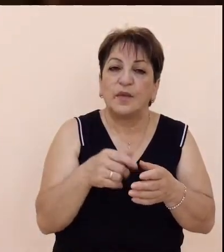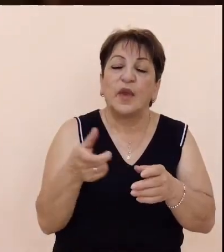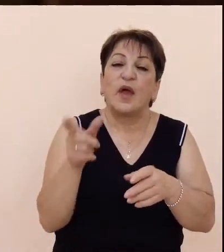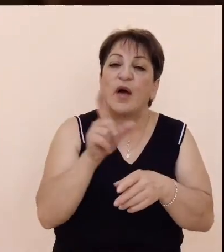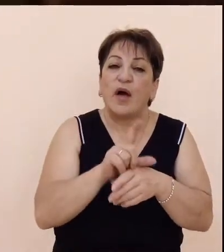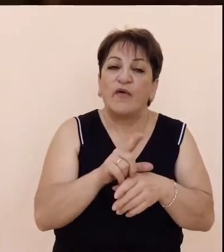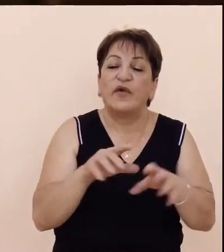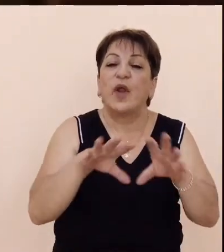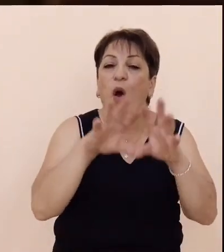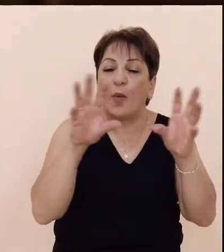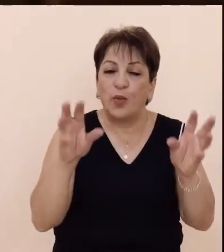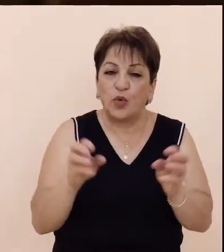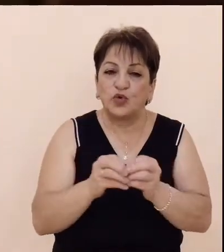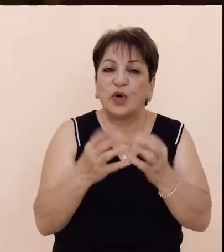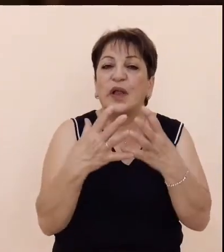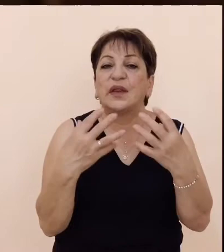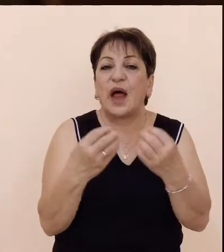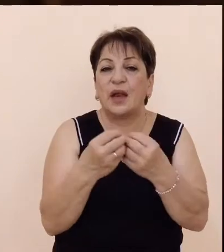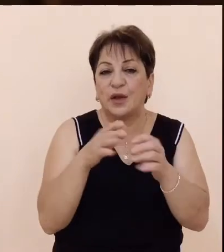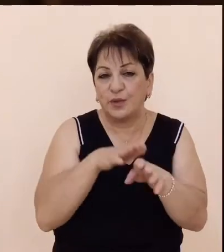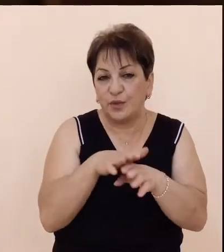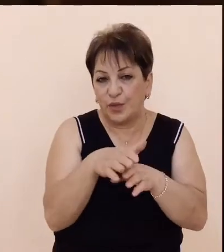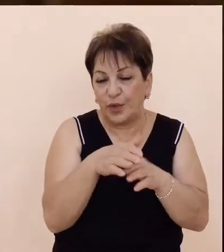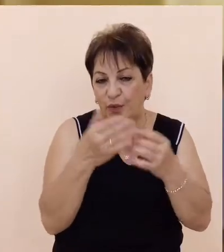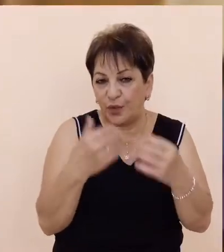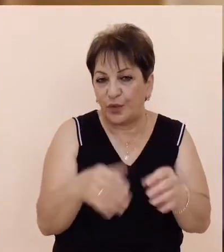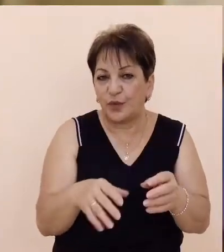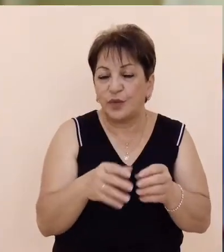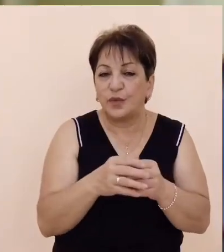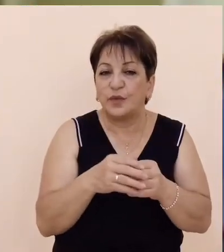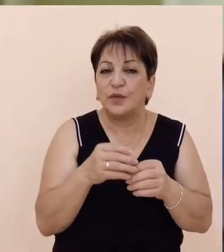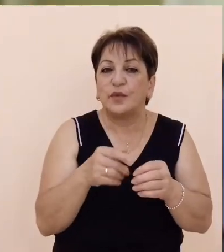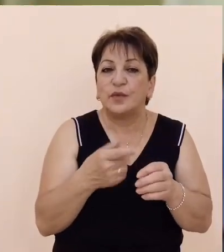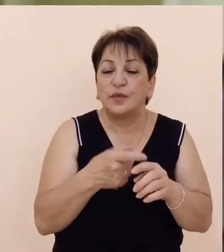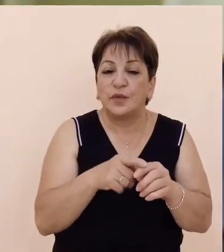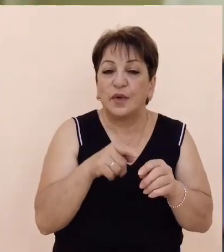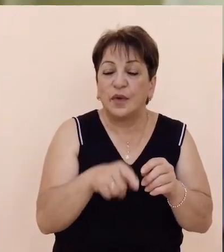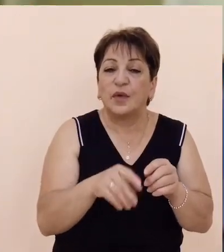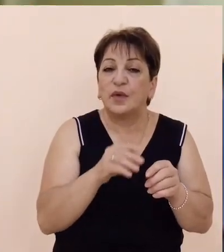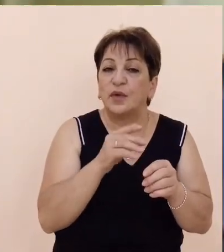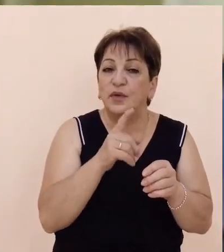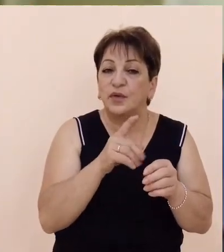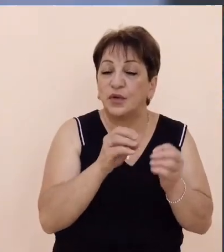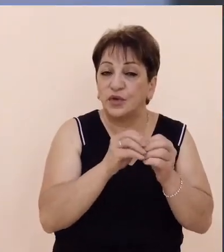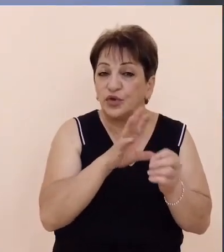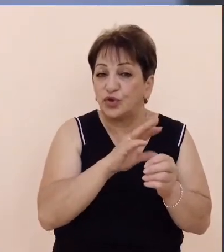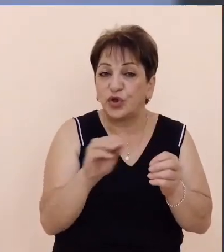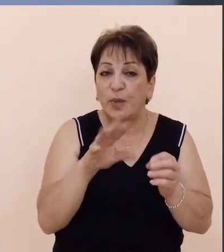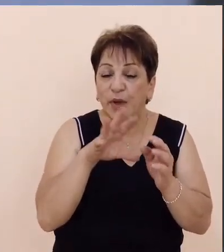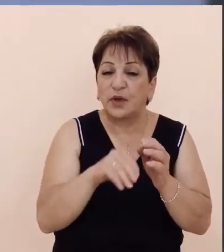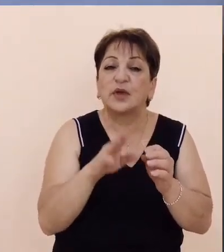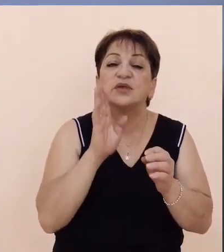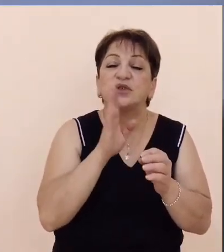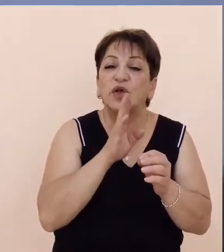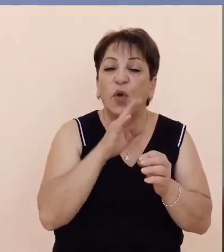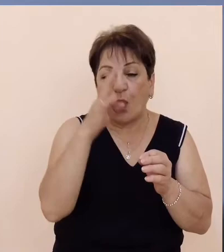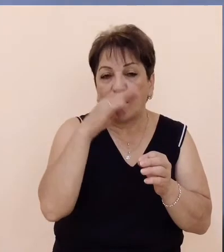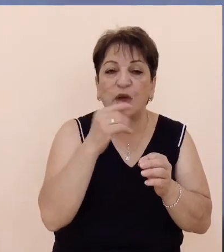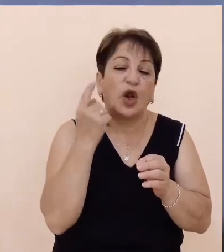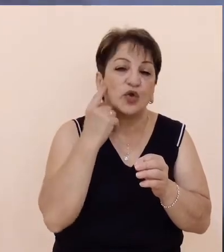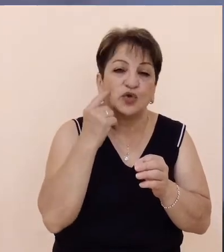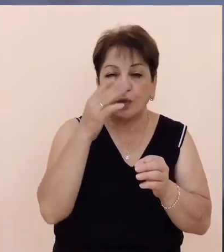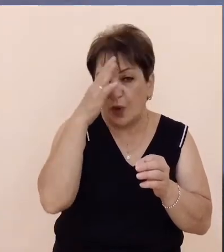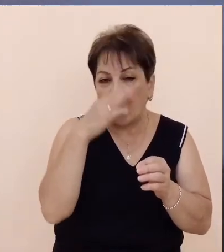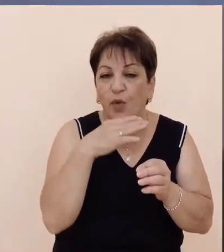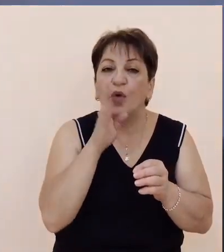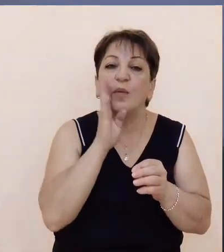ավելի ամբողջական է, ընտանիքը կարծեք թե սկսվում է դրանից։ Այս շաբաթականից սկսած պտուղը սկսում է լսել ծնողներին, նրա համար մոր եւ